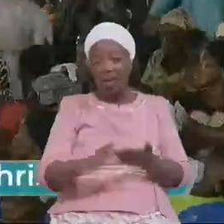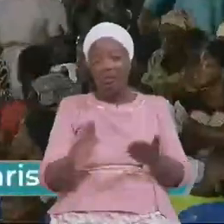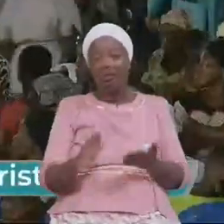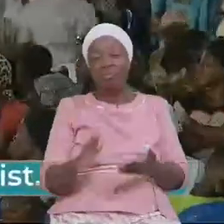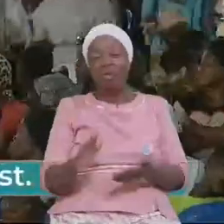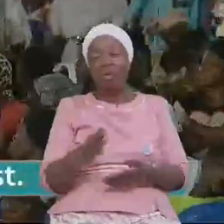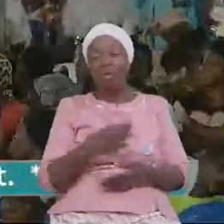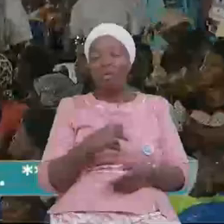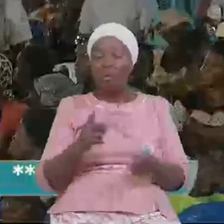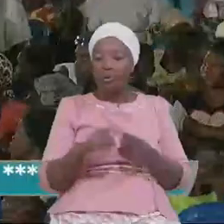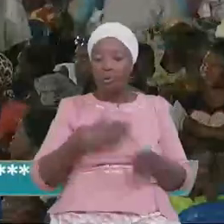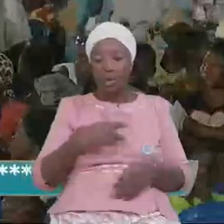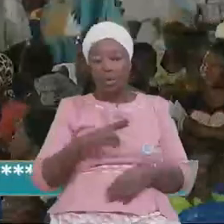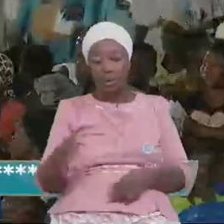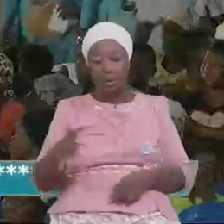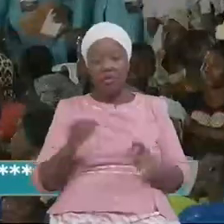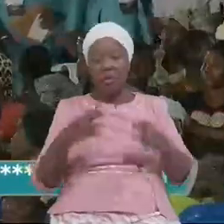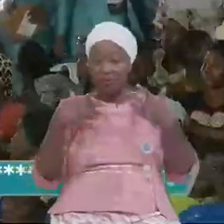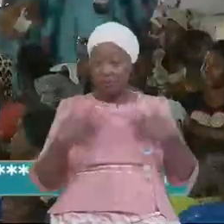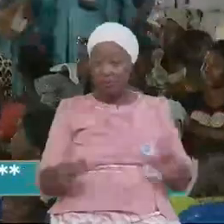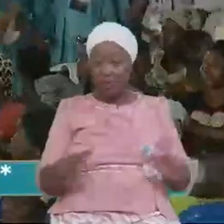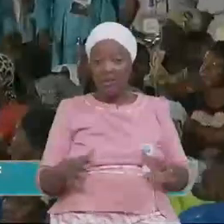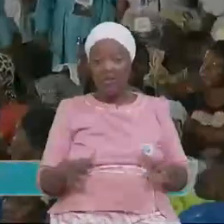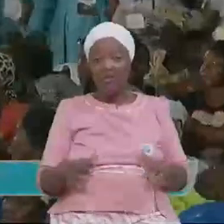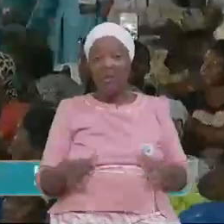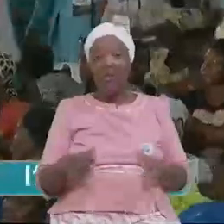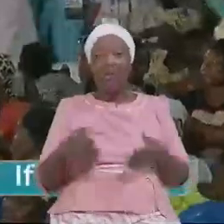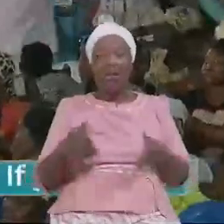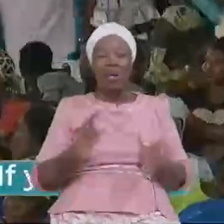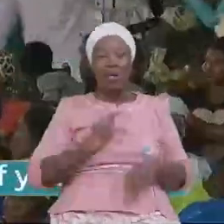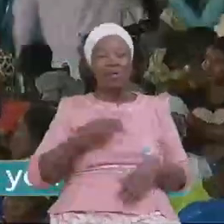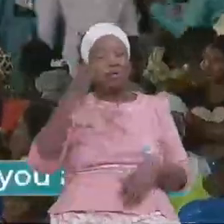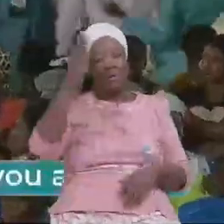pour prendre toutes les infos de nouveaux convertis.